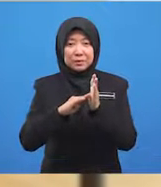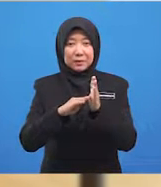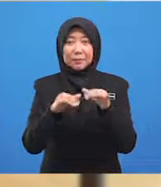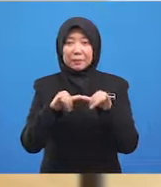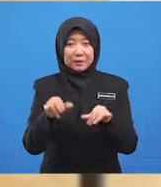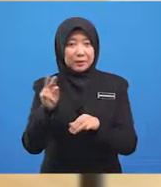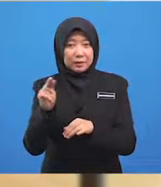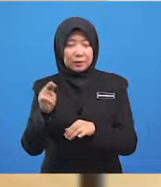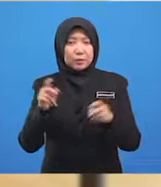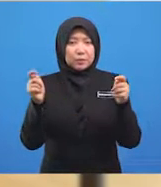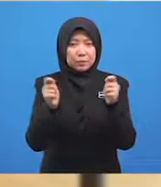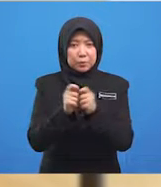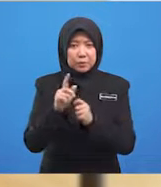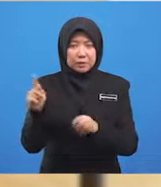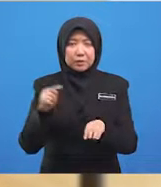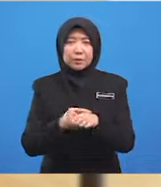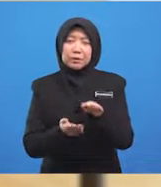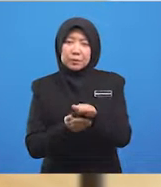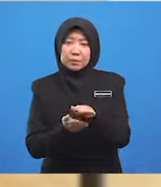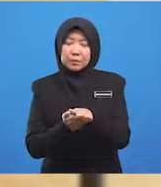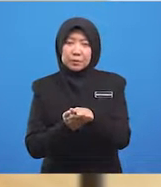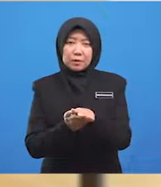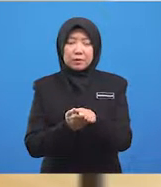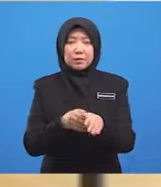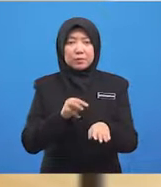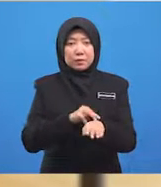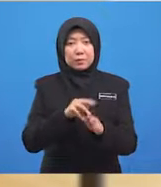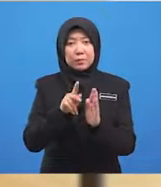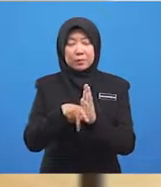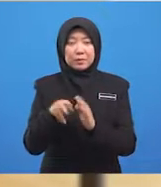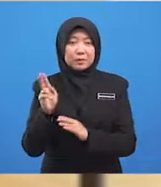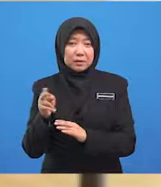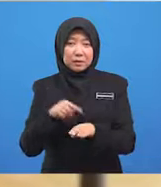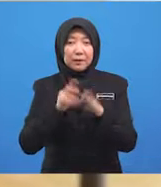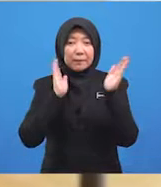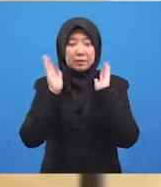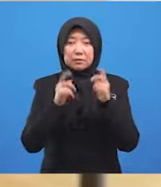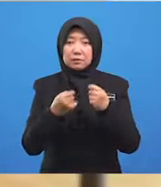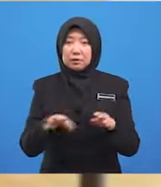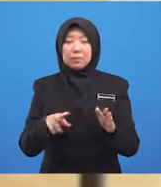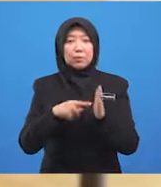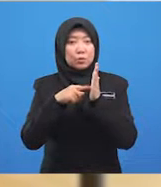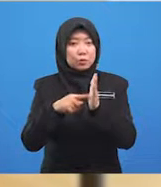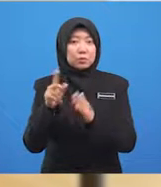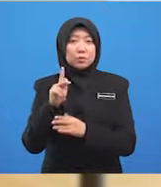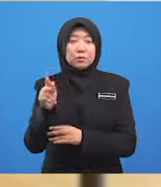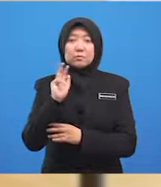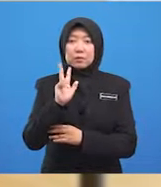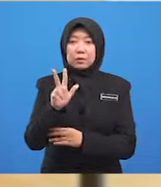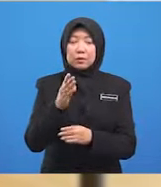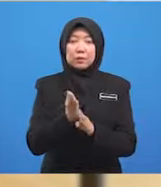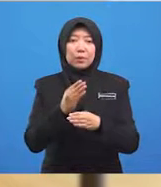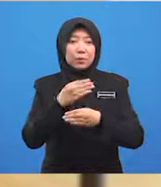tinggalan yang ditemukan di tapak-tapak zaman prasejarah gymnation telah menunjukkan tiga